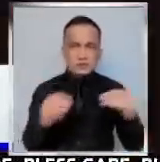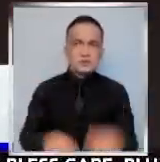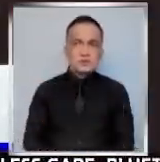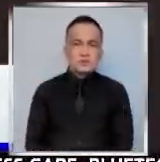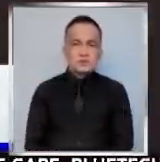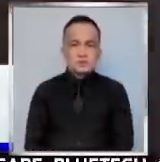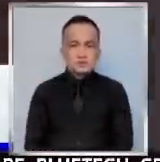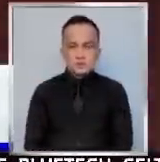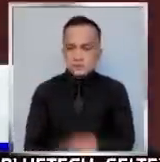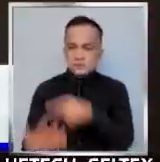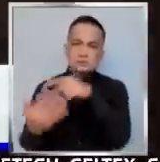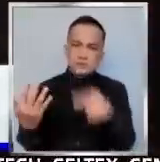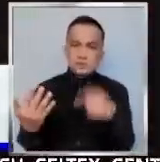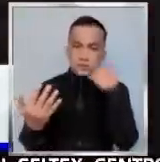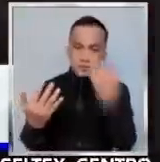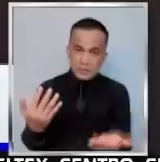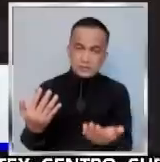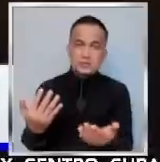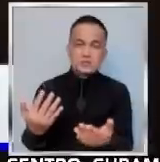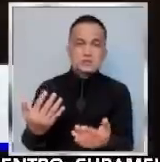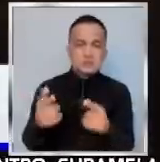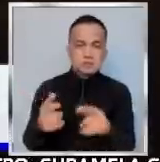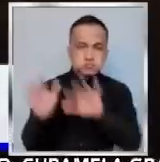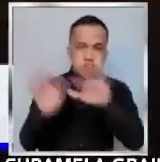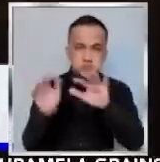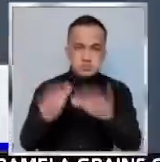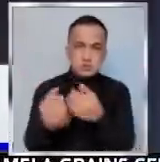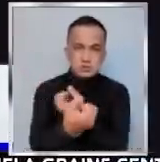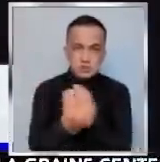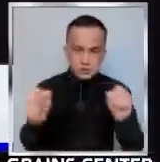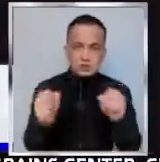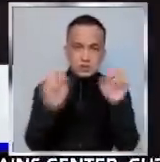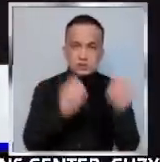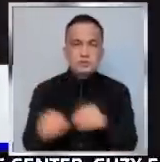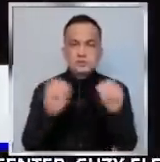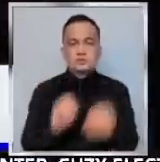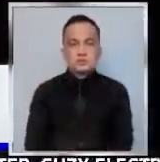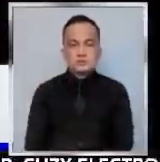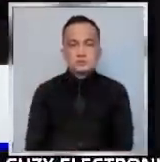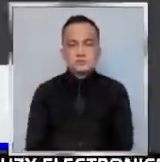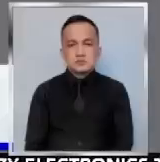Sinawi balad sina George na nasawi sa kasagsagan ng kanilang rescue operations.